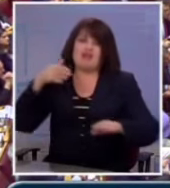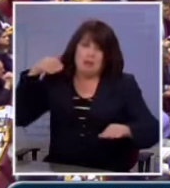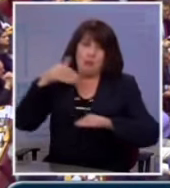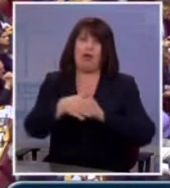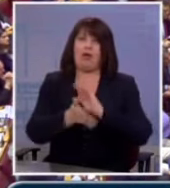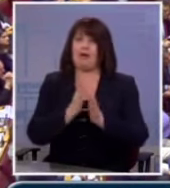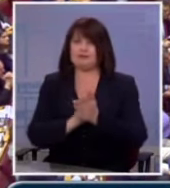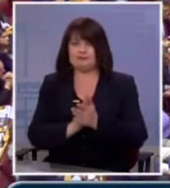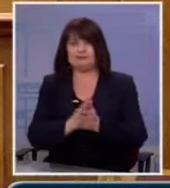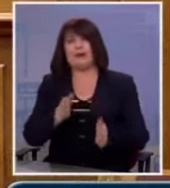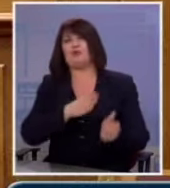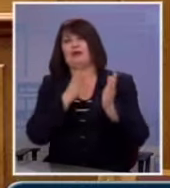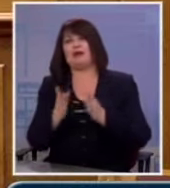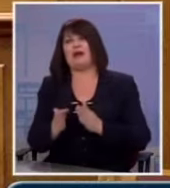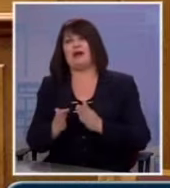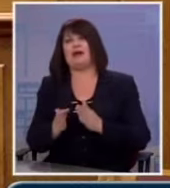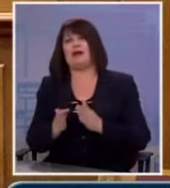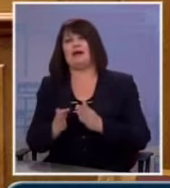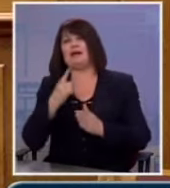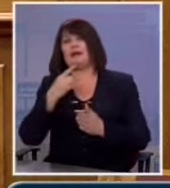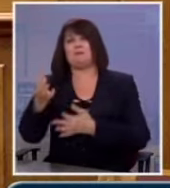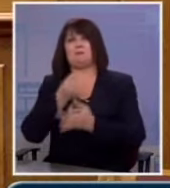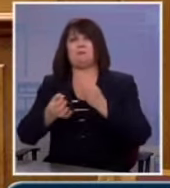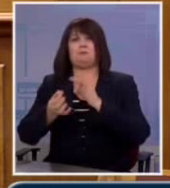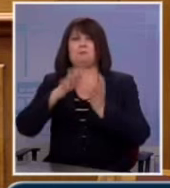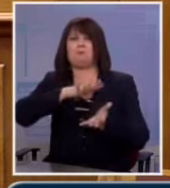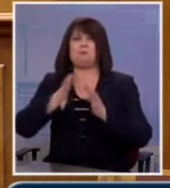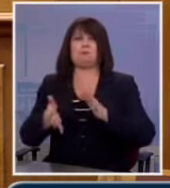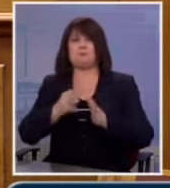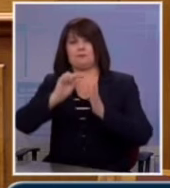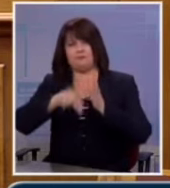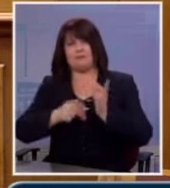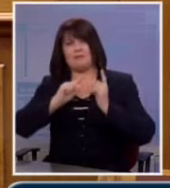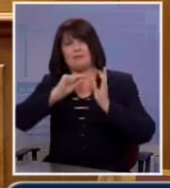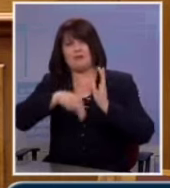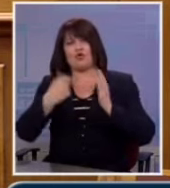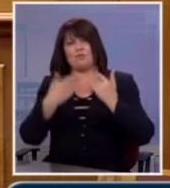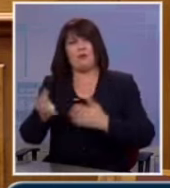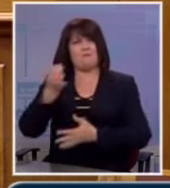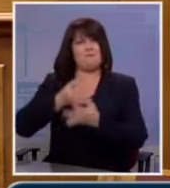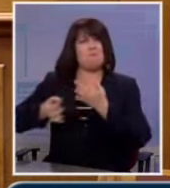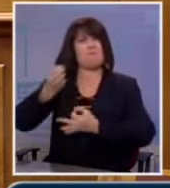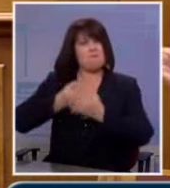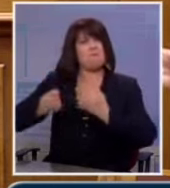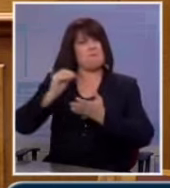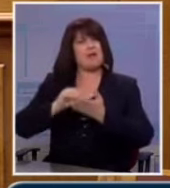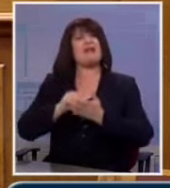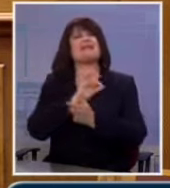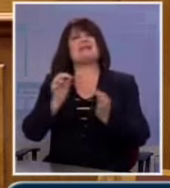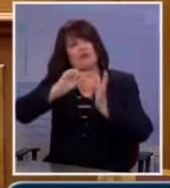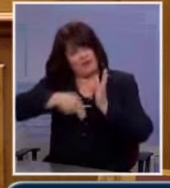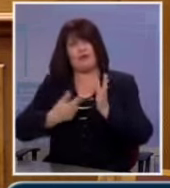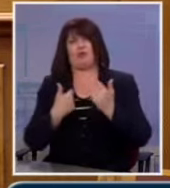όμως εναλλάσσατε την επιχειρηματολογία σας με το γεγονός ότι υπογράφουμε μνημόνια, μας το λέγατε ξανά και ξανά, ήταν βέβαιο ότι θα το κάνουμε.